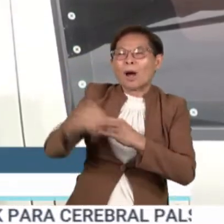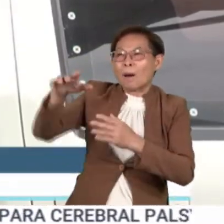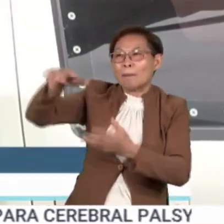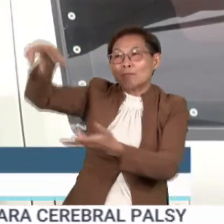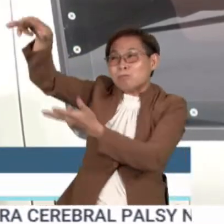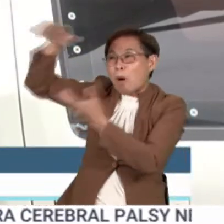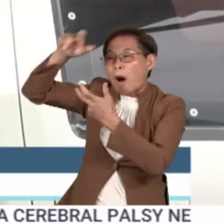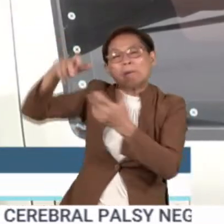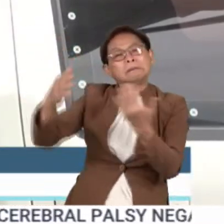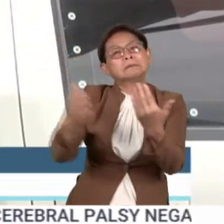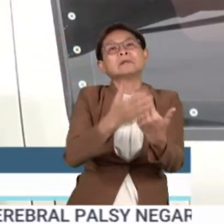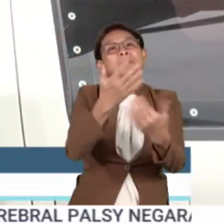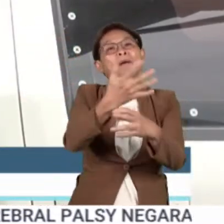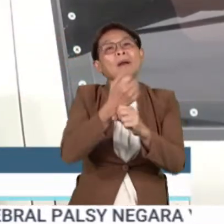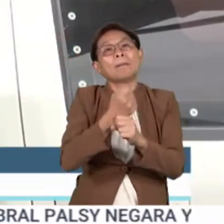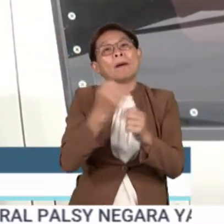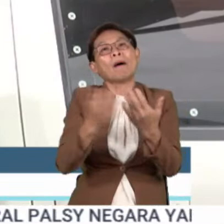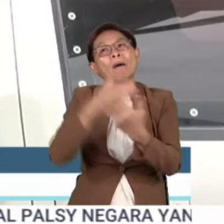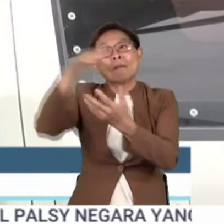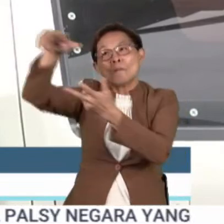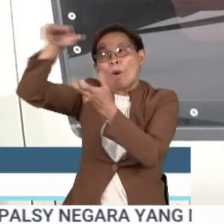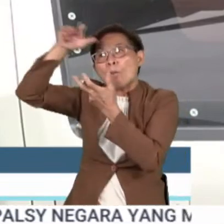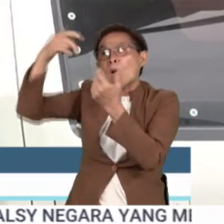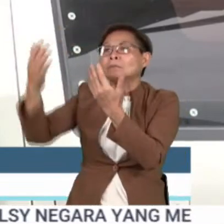yang keduanya bukan